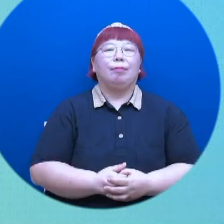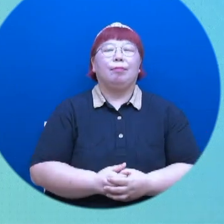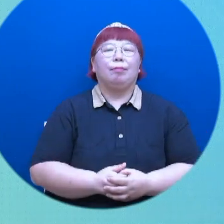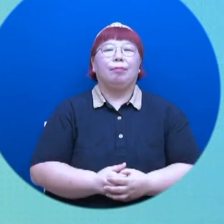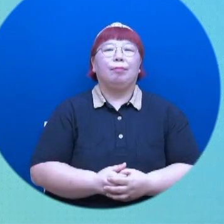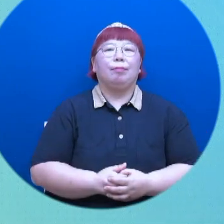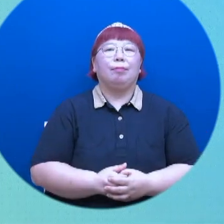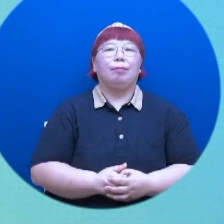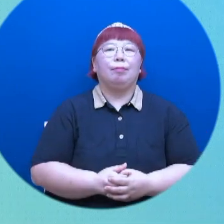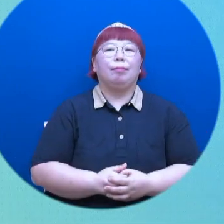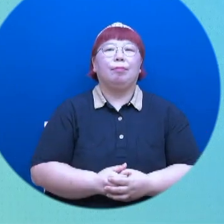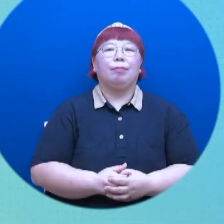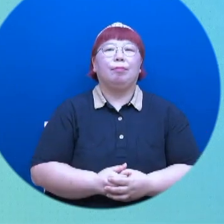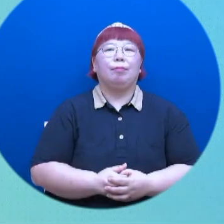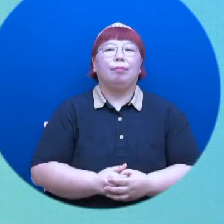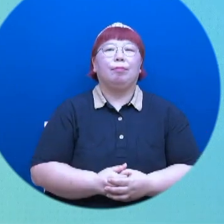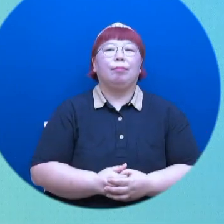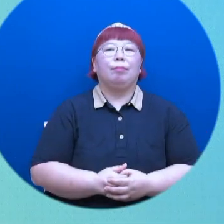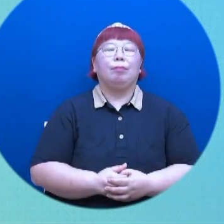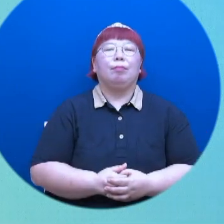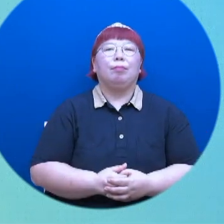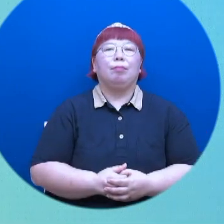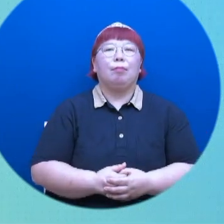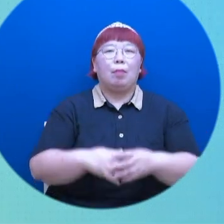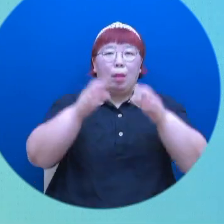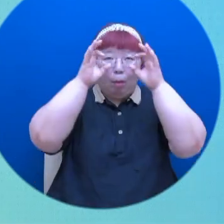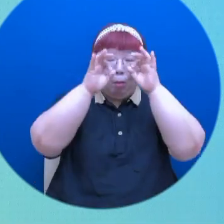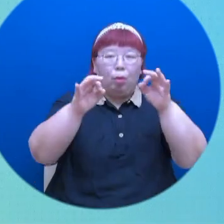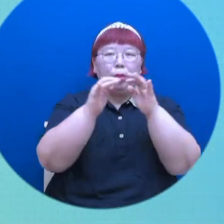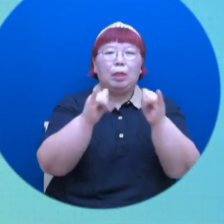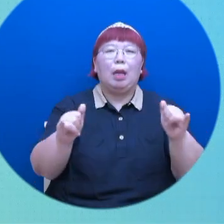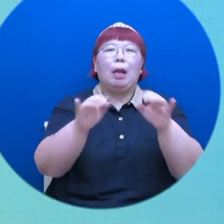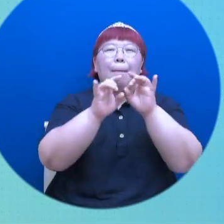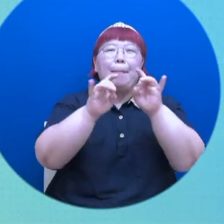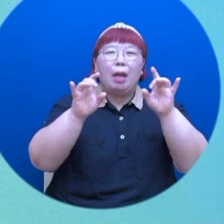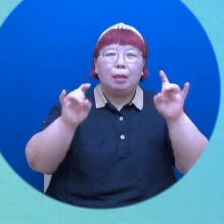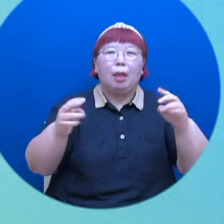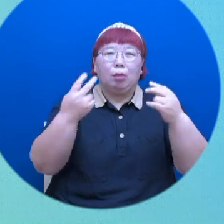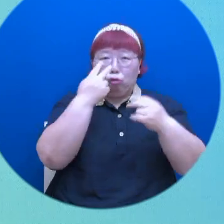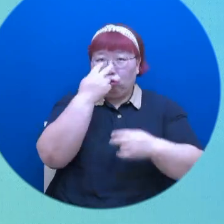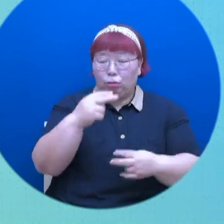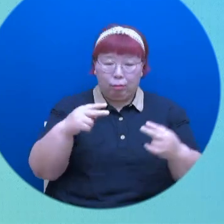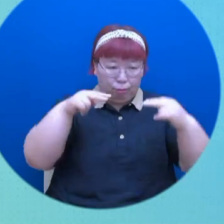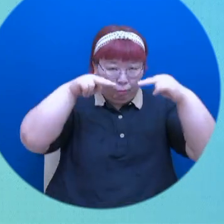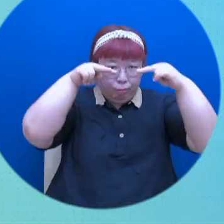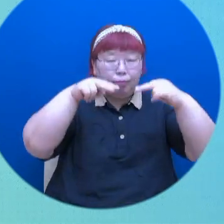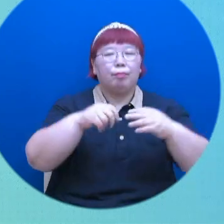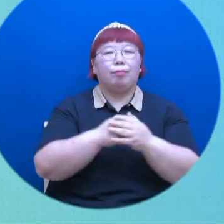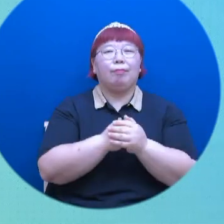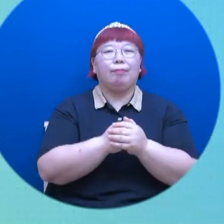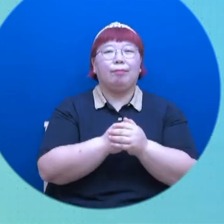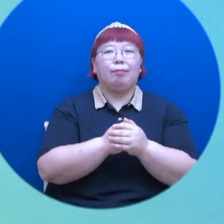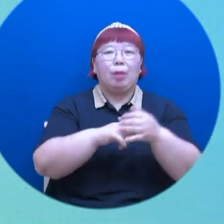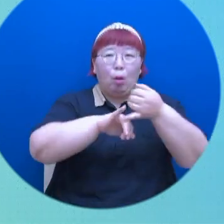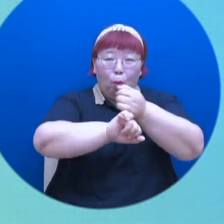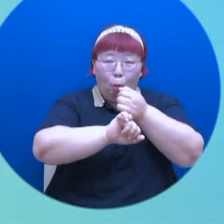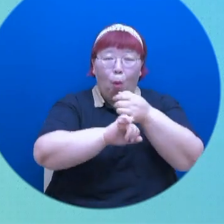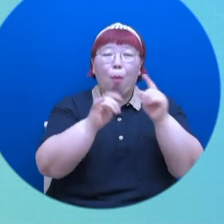그리고 이 작가님께서 보는 사람들마다 눈을 마주쳐요. 그리고 꼭 이렇게